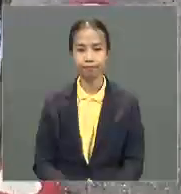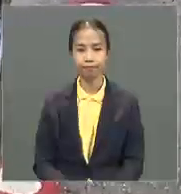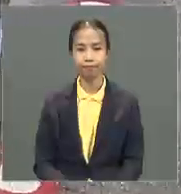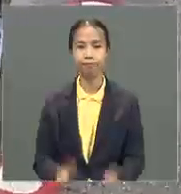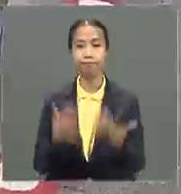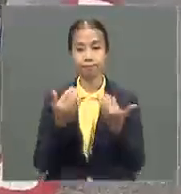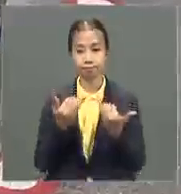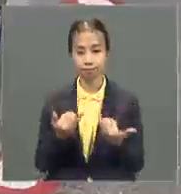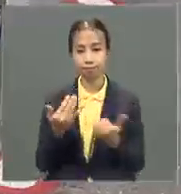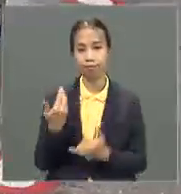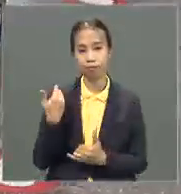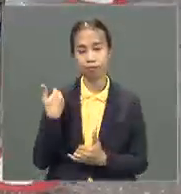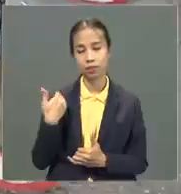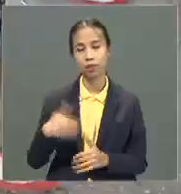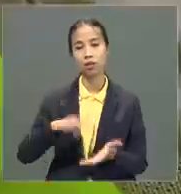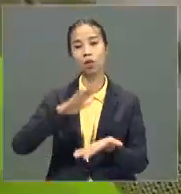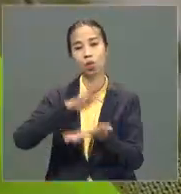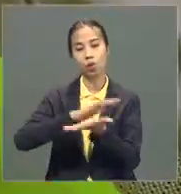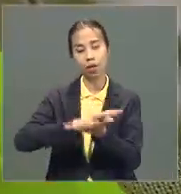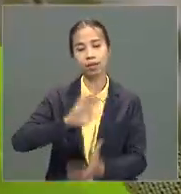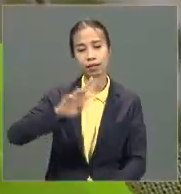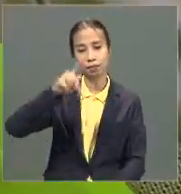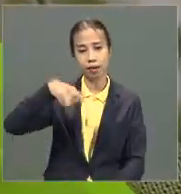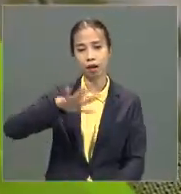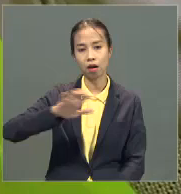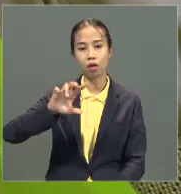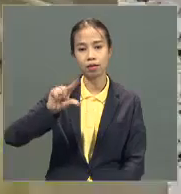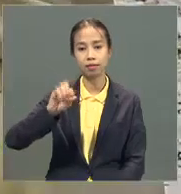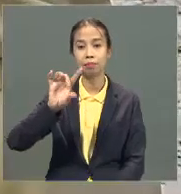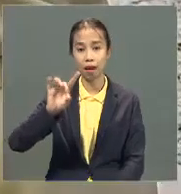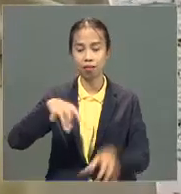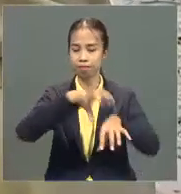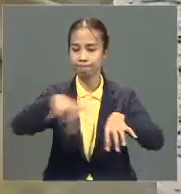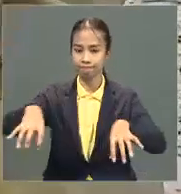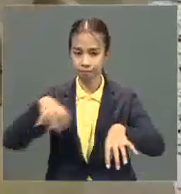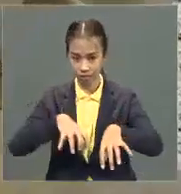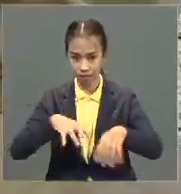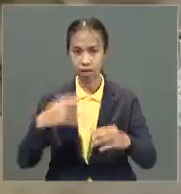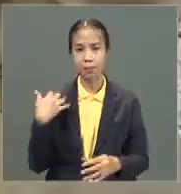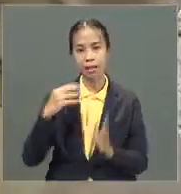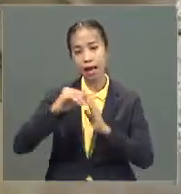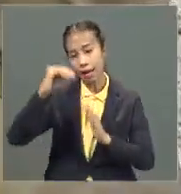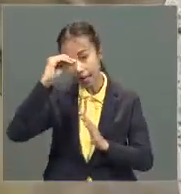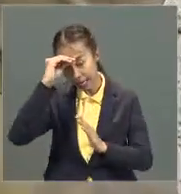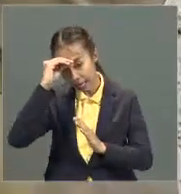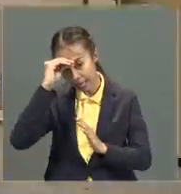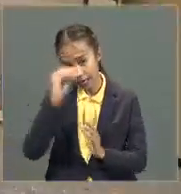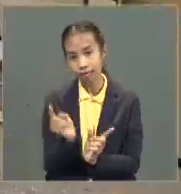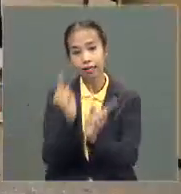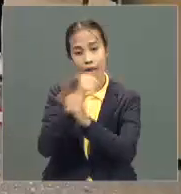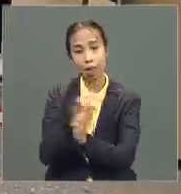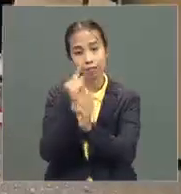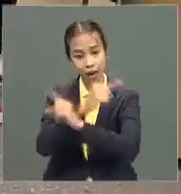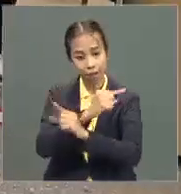ปัจจุบันมี 4,528 โรงเรียนนะคะที่ต้องใช้วิธีการสลับเวลาเรียนสลับวันเรียนเนื่องจากสถานที่คับ